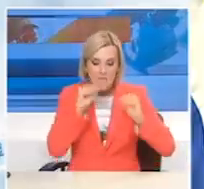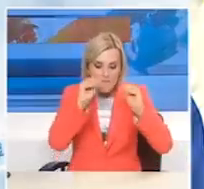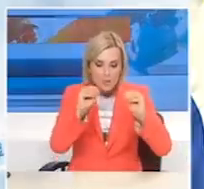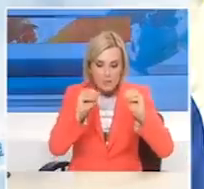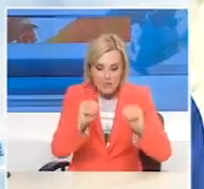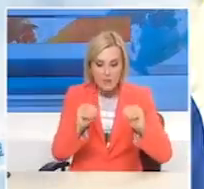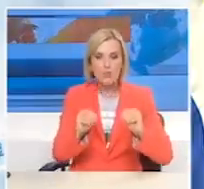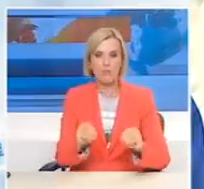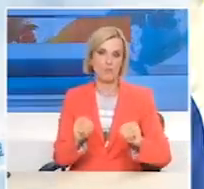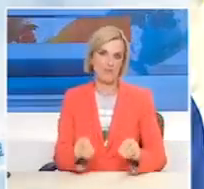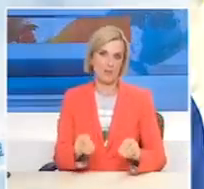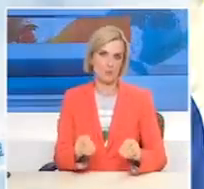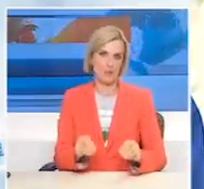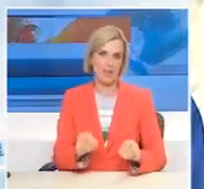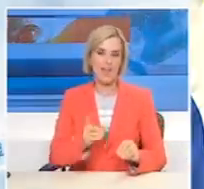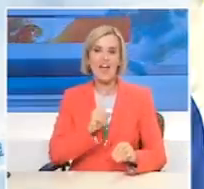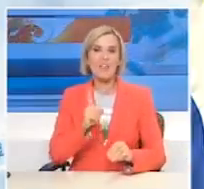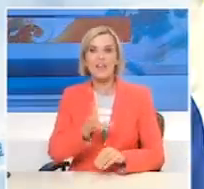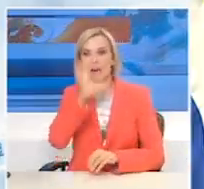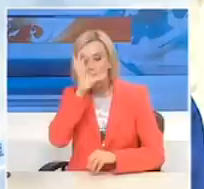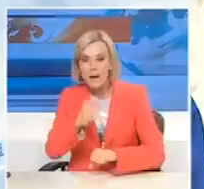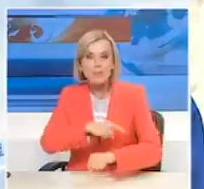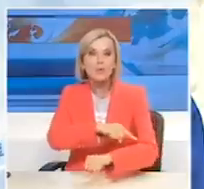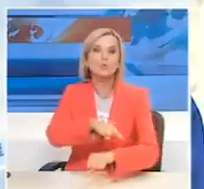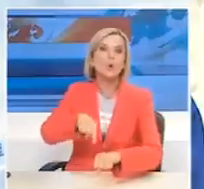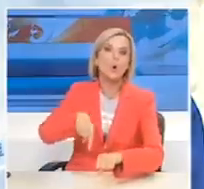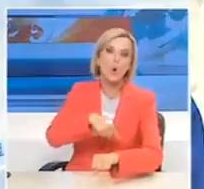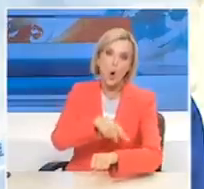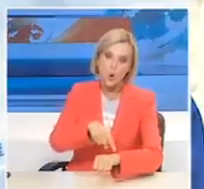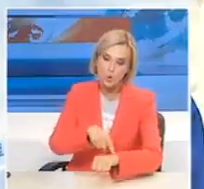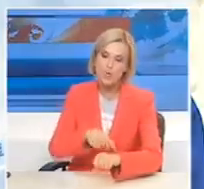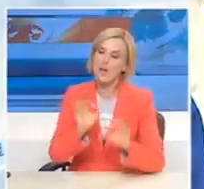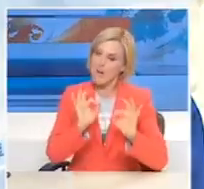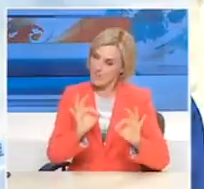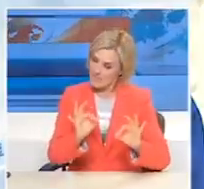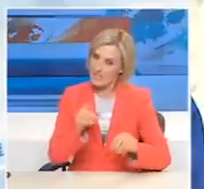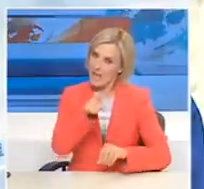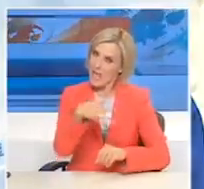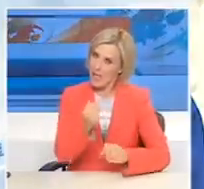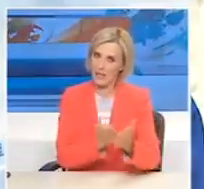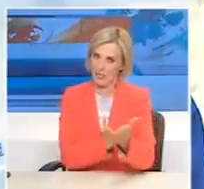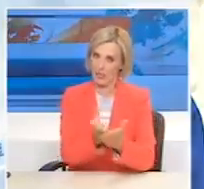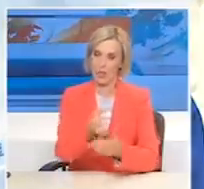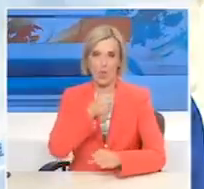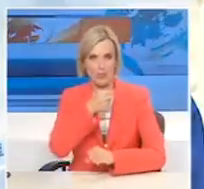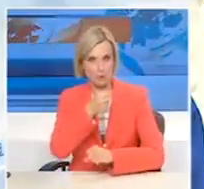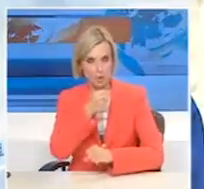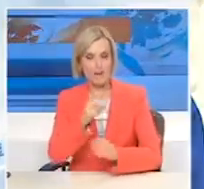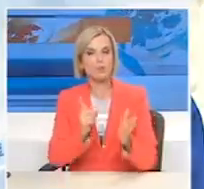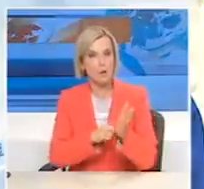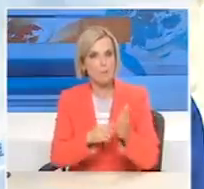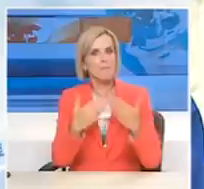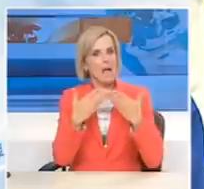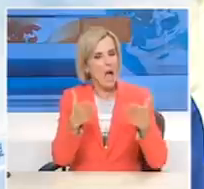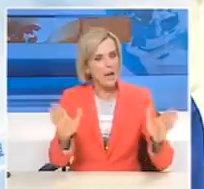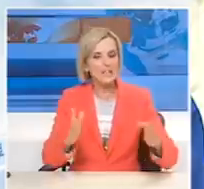Άρα σίγουρα δεν μπορεί να είναι real time. Άρα τα δεδομένα, έχει δίκιο, πρέπει να είναι ανοιχτά. Υπάρχει διαδικασία για πρόσβαση των δεδομένων για